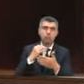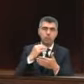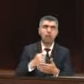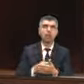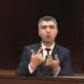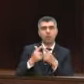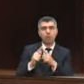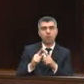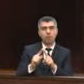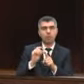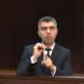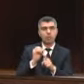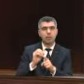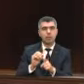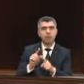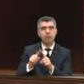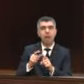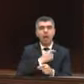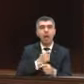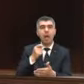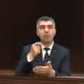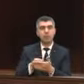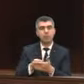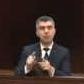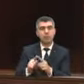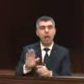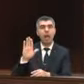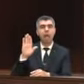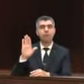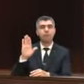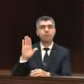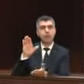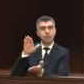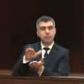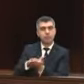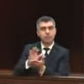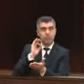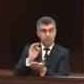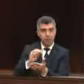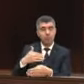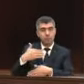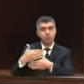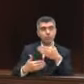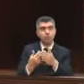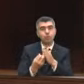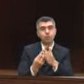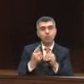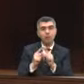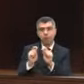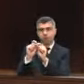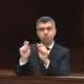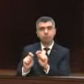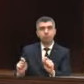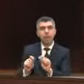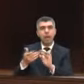في مراسم اداء قسم الفوج الاخير للقضاة على فوج جديد من القضاة اللي غادي يمكن يعتمدوا واحد النوع ديال الاستقلاليه الرقميه